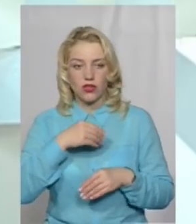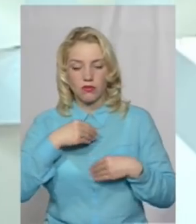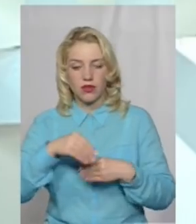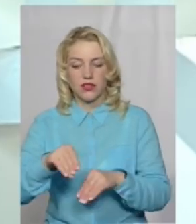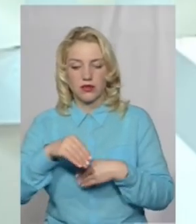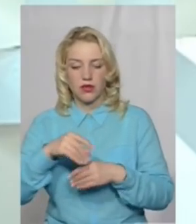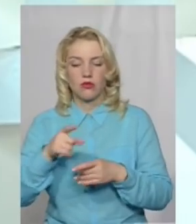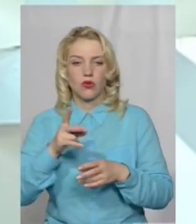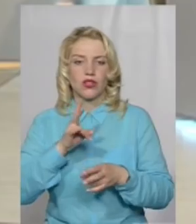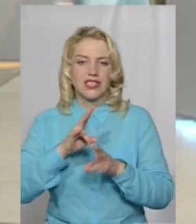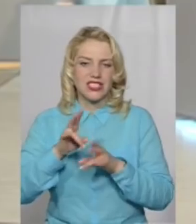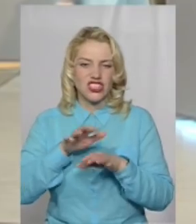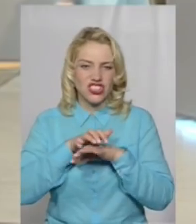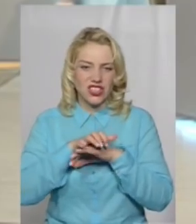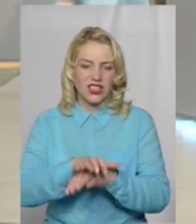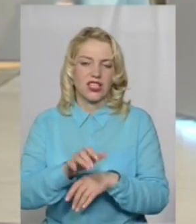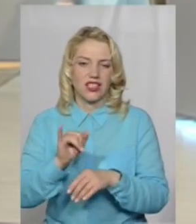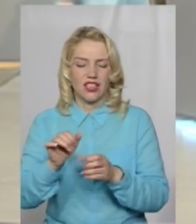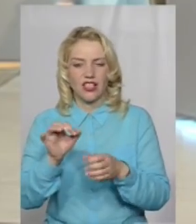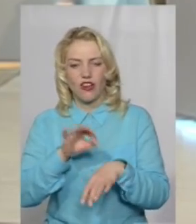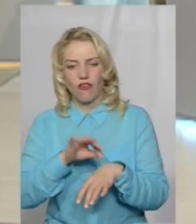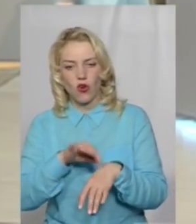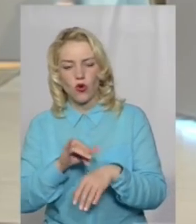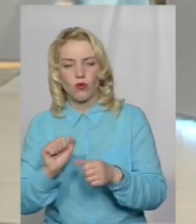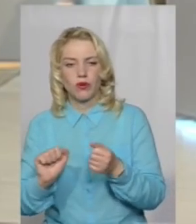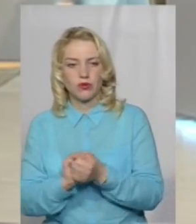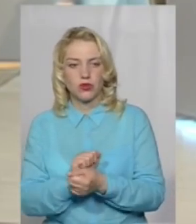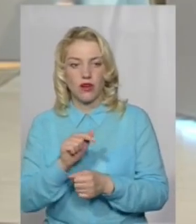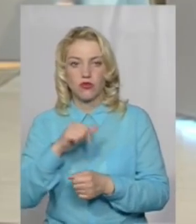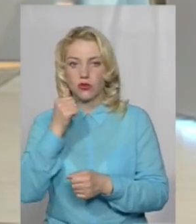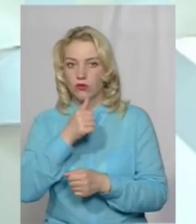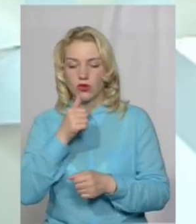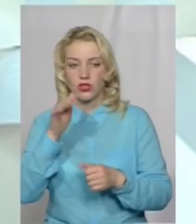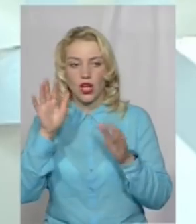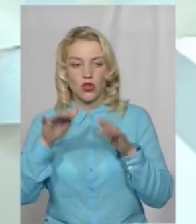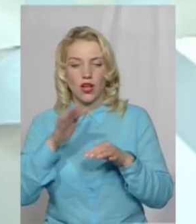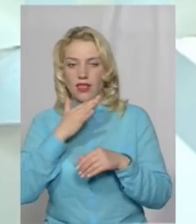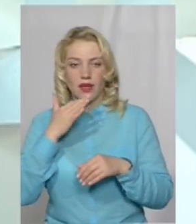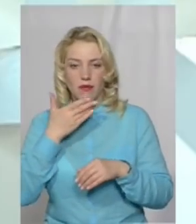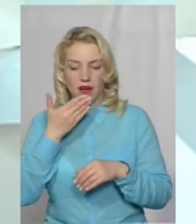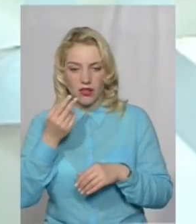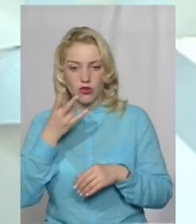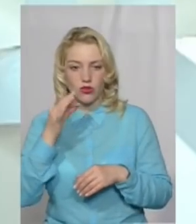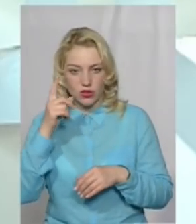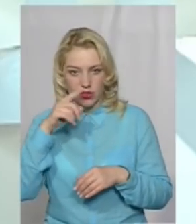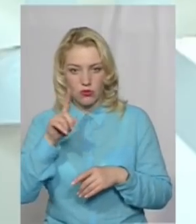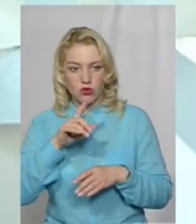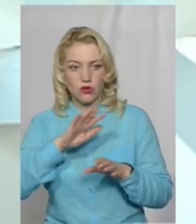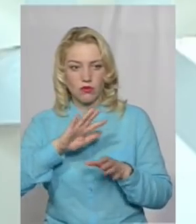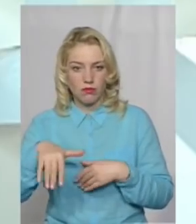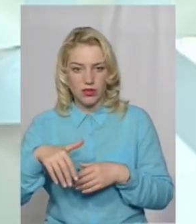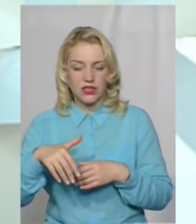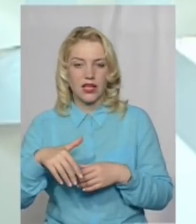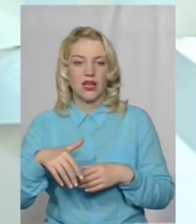тому що і шкідники, і хвороби, і посуха, як ви сказали. В цьому році дощів не забагато, але ми знаємо, що завжди після дощів